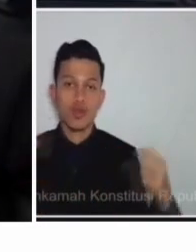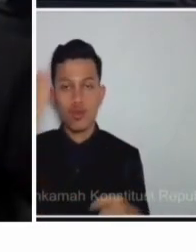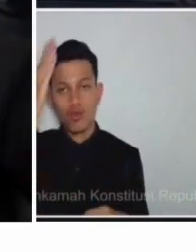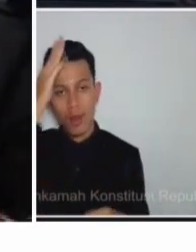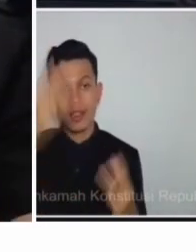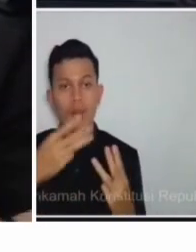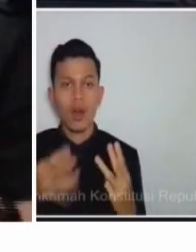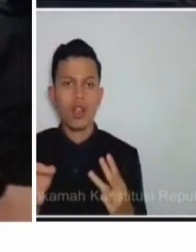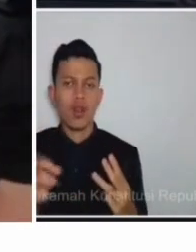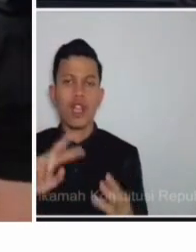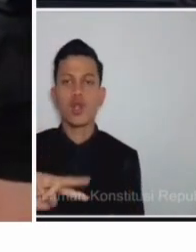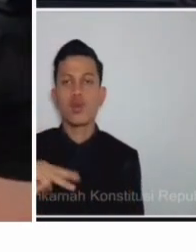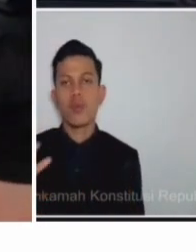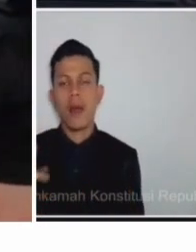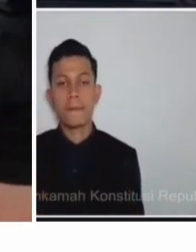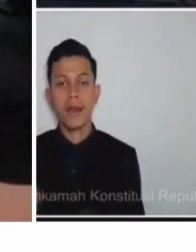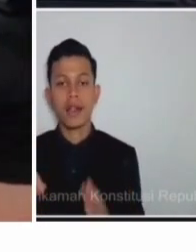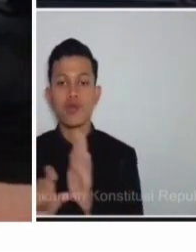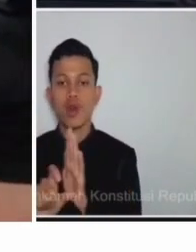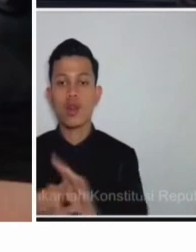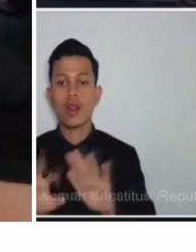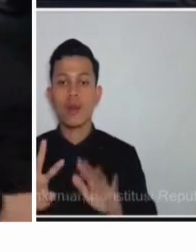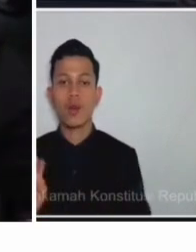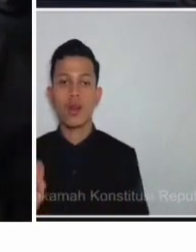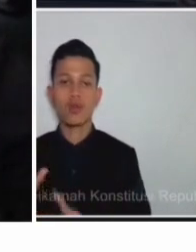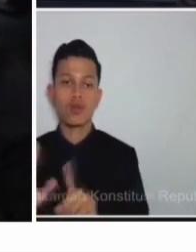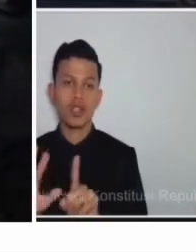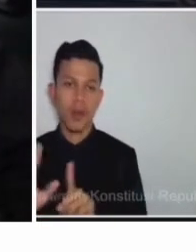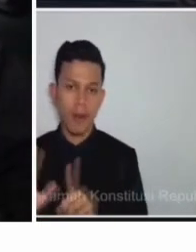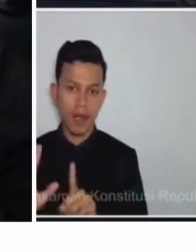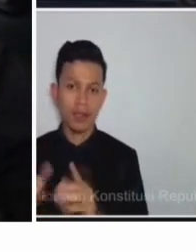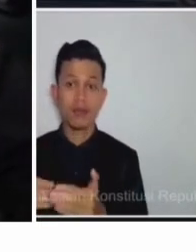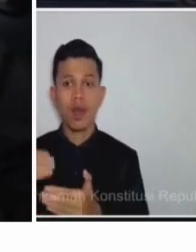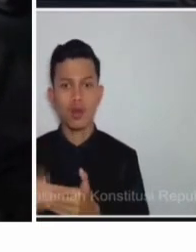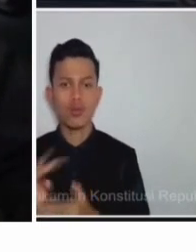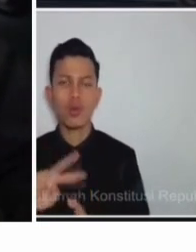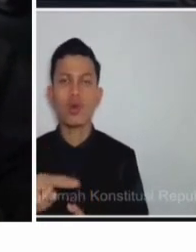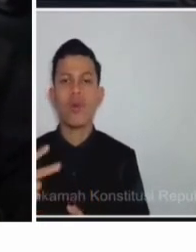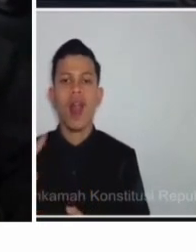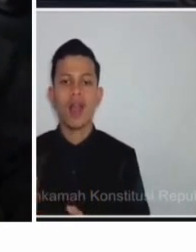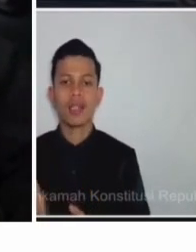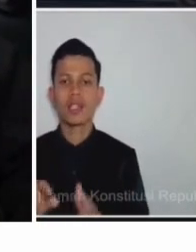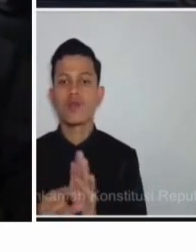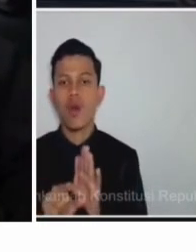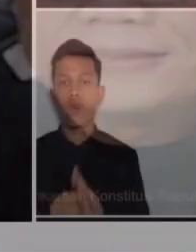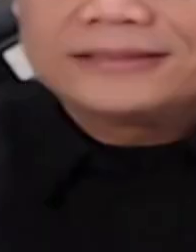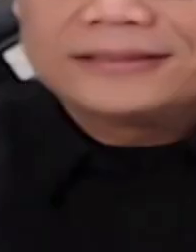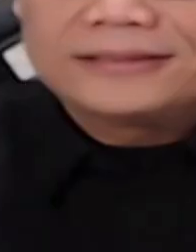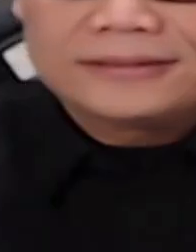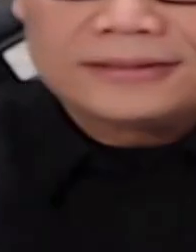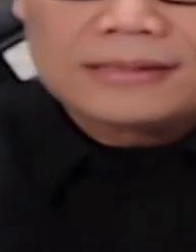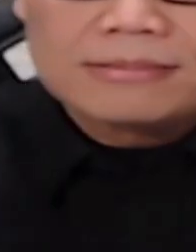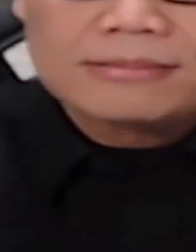semuanya saya kira Sementara itu dulu eh standing point saya Caca menjawab pertanyaan Caca sekarang saya minta Bang Huda untuk